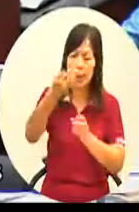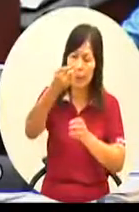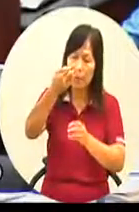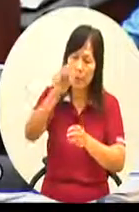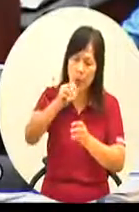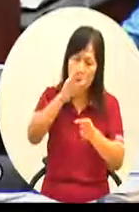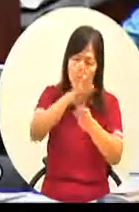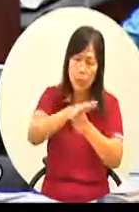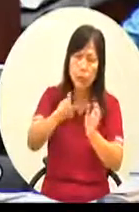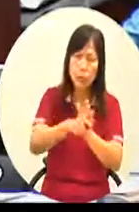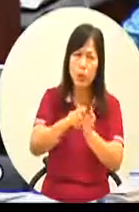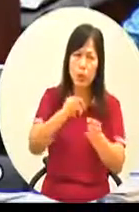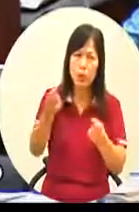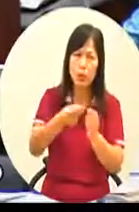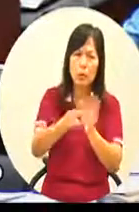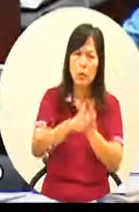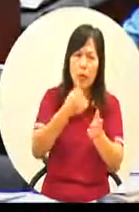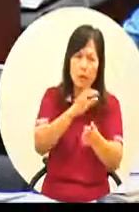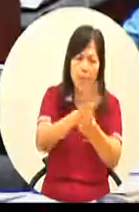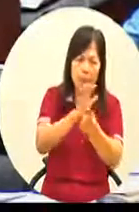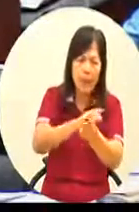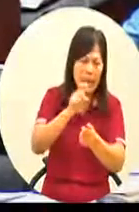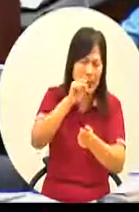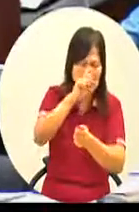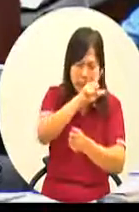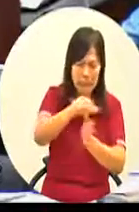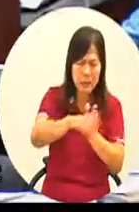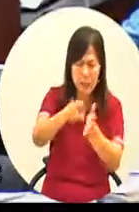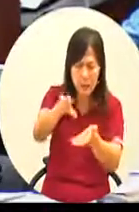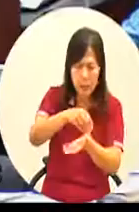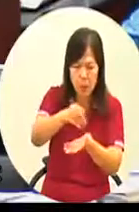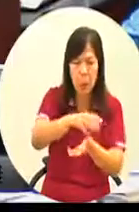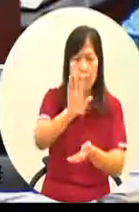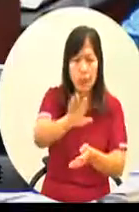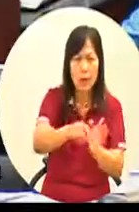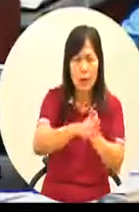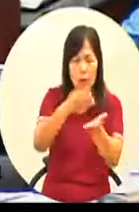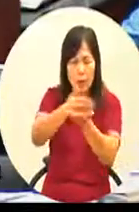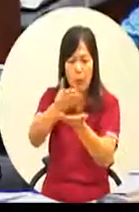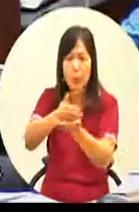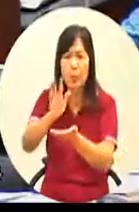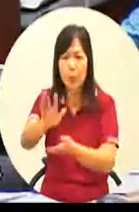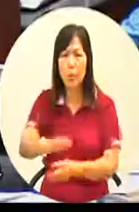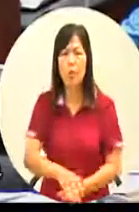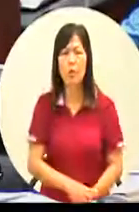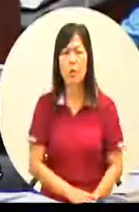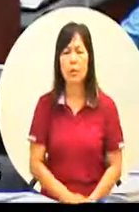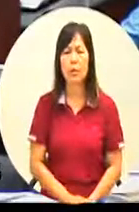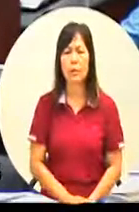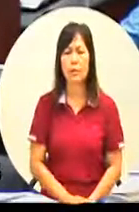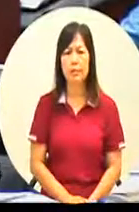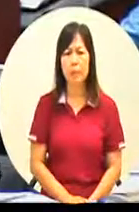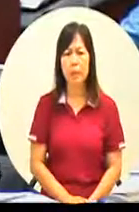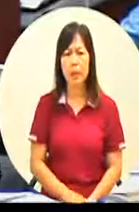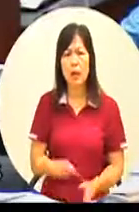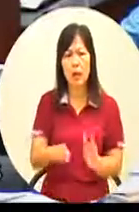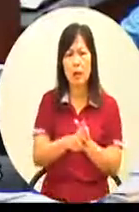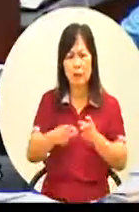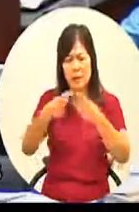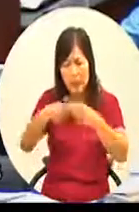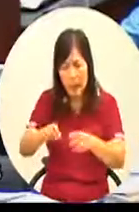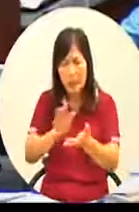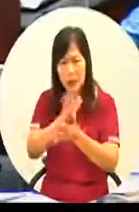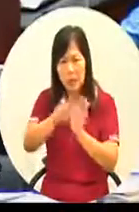个迄个扣遐垃圾的费用尔啦，甲清除园内的垃圾而已啦。啊，你搁甲拍折，搁甲